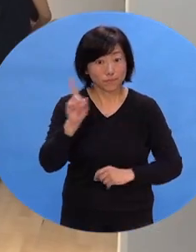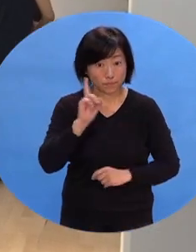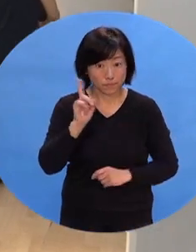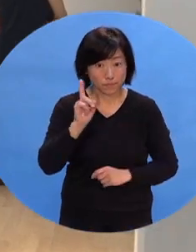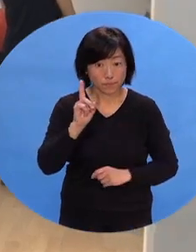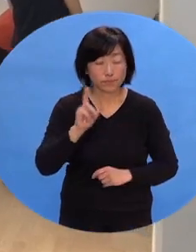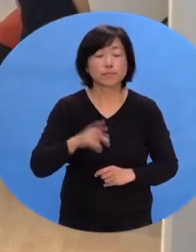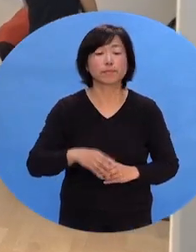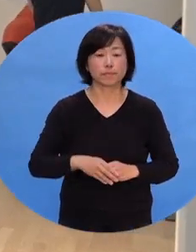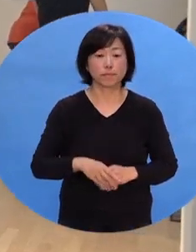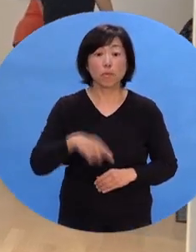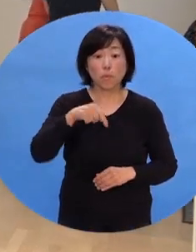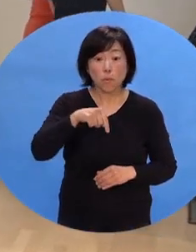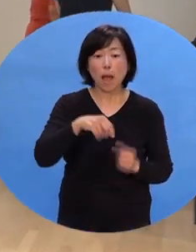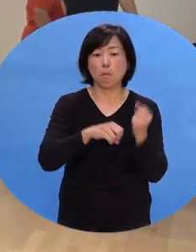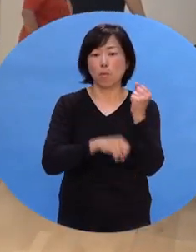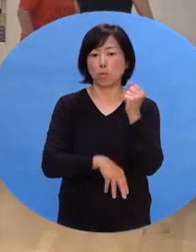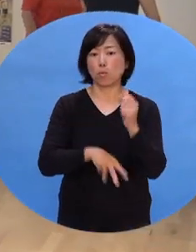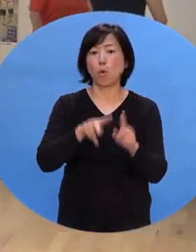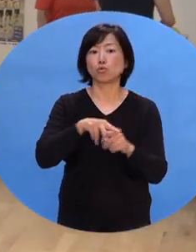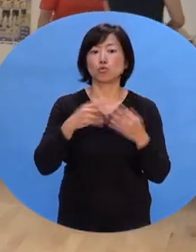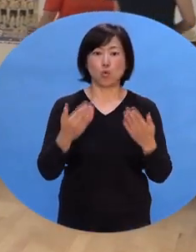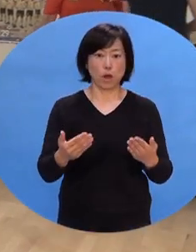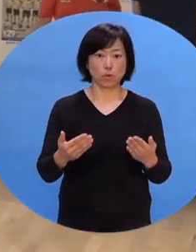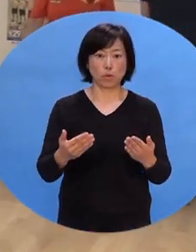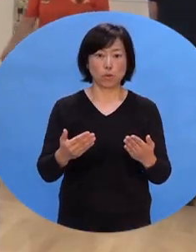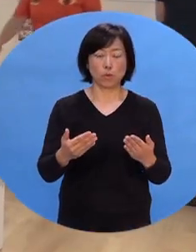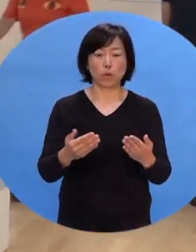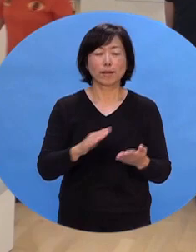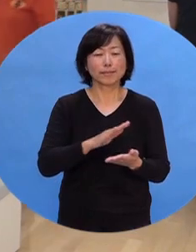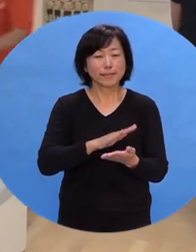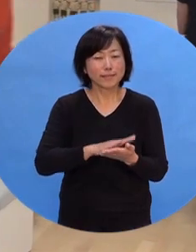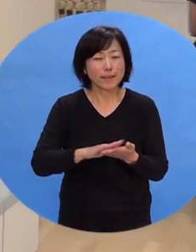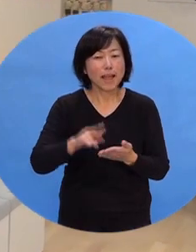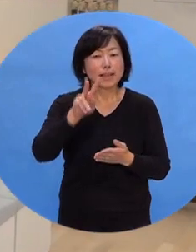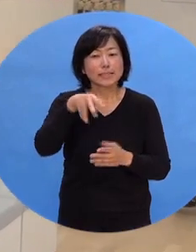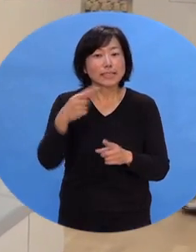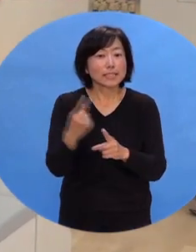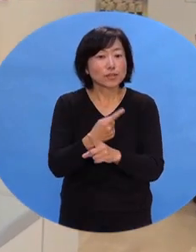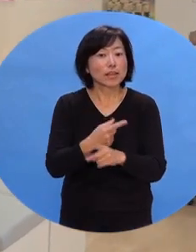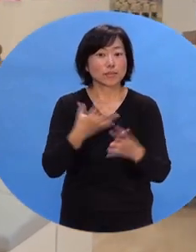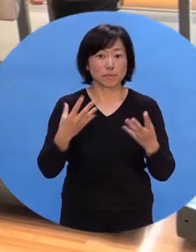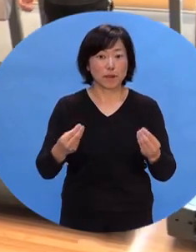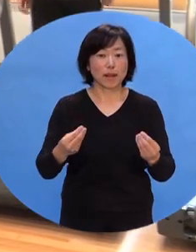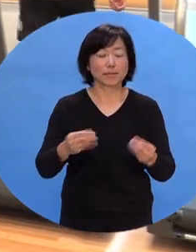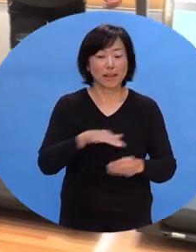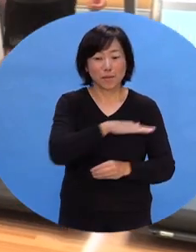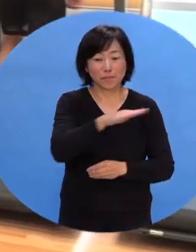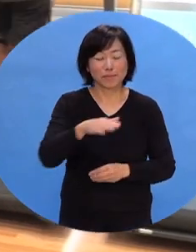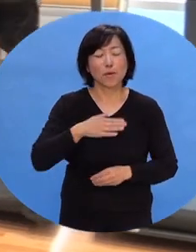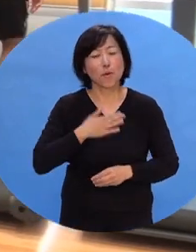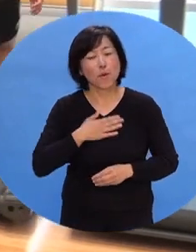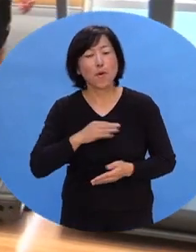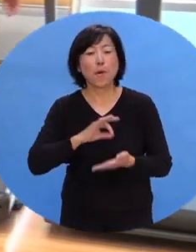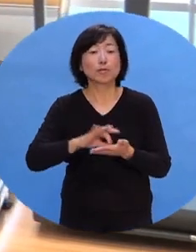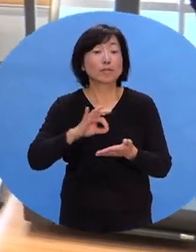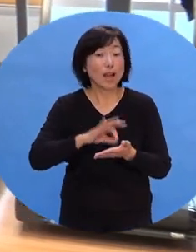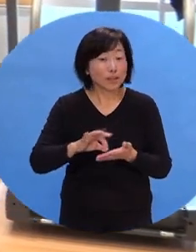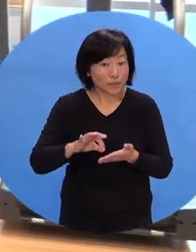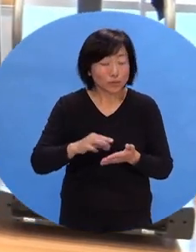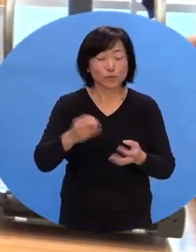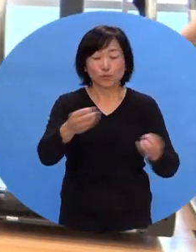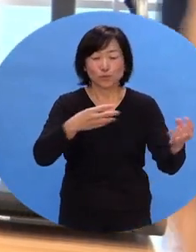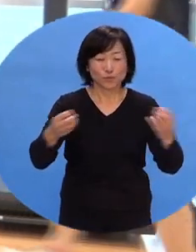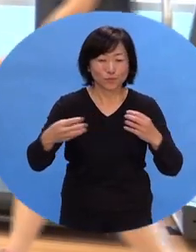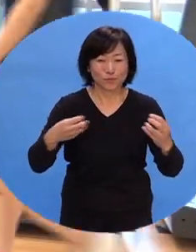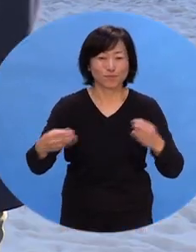はい、もともと小学校だった体育館ですけども、きれいにリニューアルされて、大変気持ちよく使わせていただいてますっていう声を